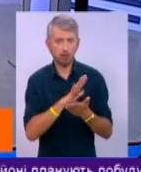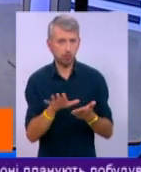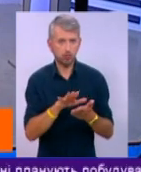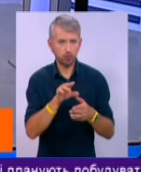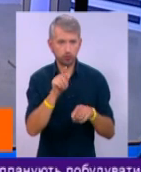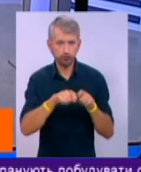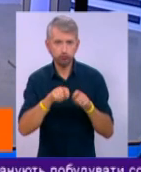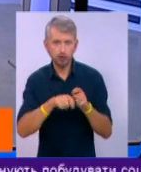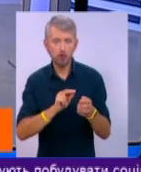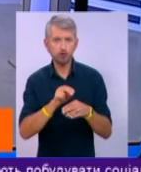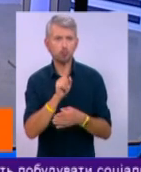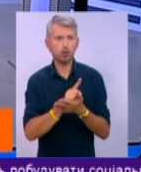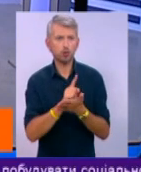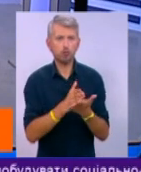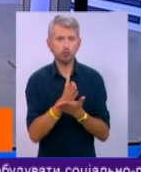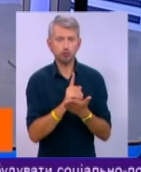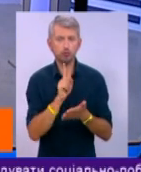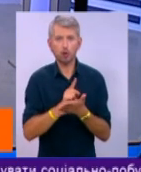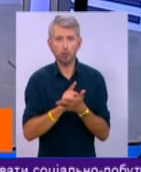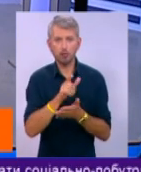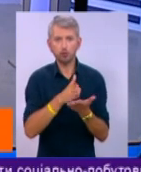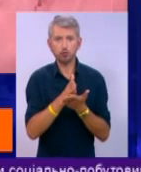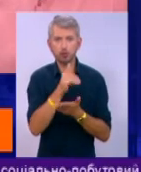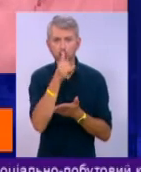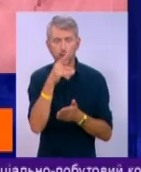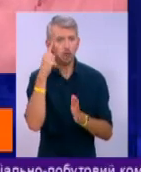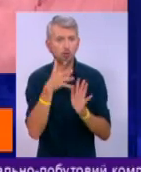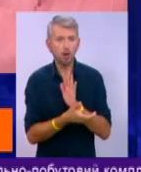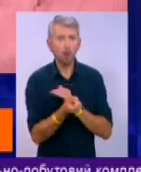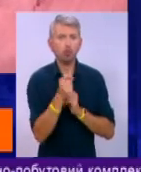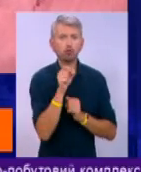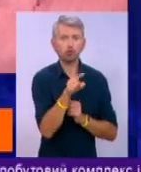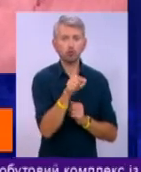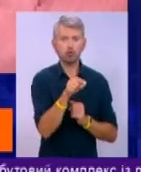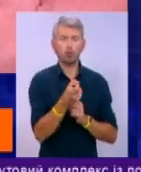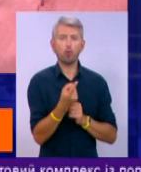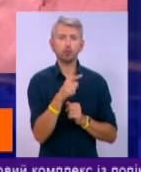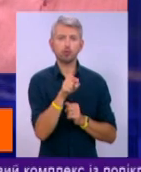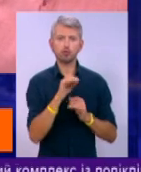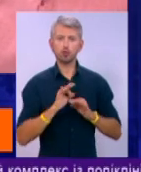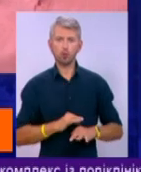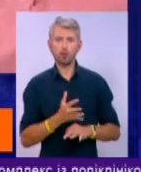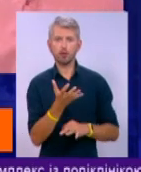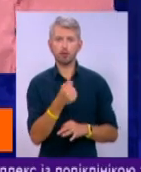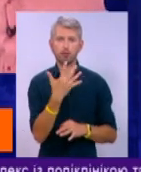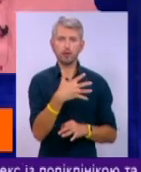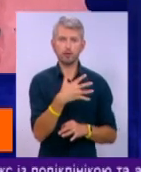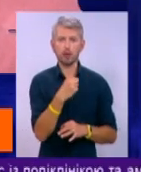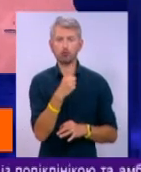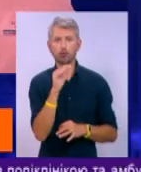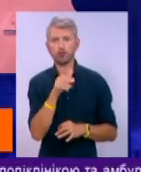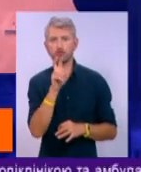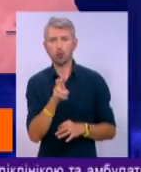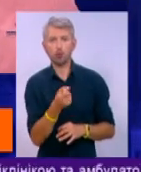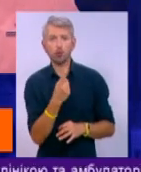через податкову службу? Вже податкова служба не може зрозуміти, звідки там той чи інший чиновник взяв 50 чи 100 тисяч доларів.